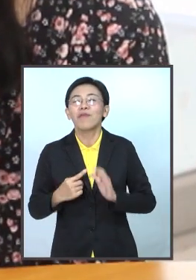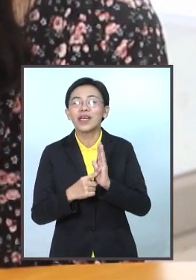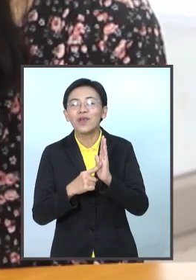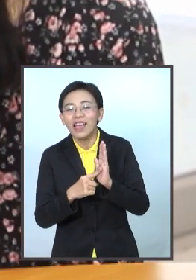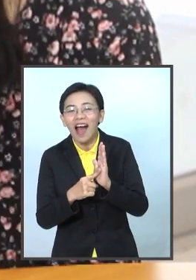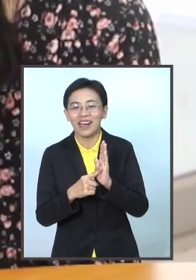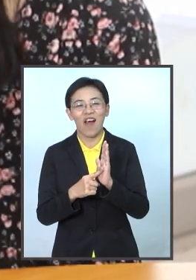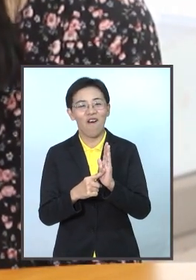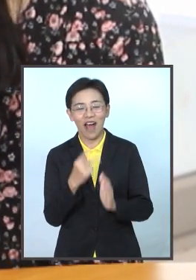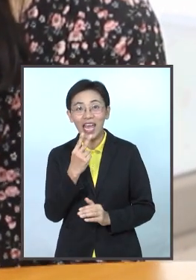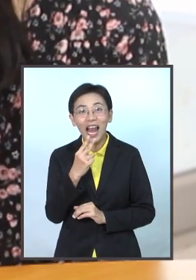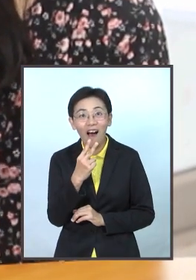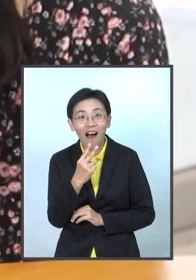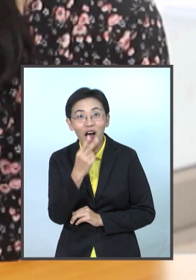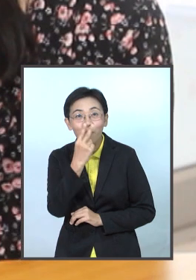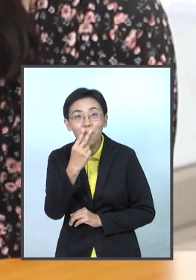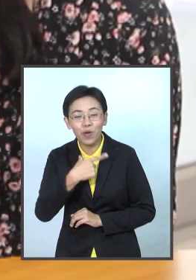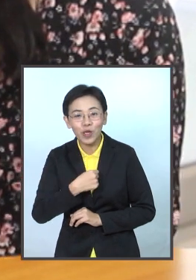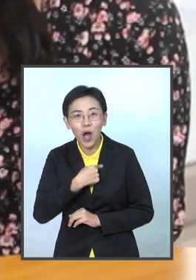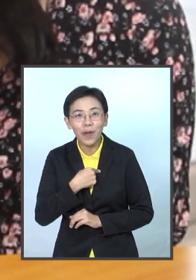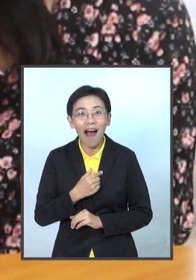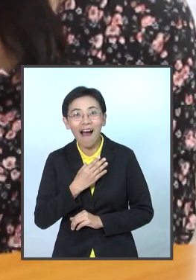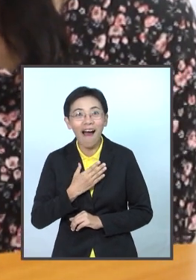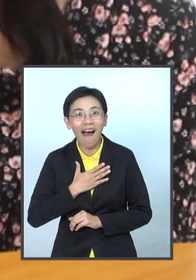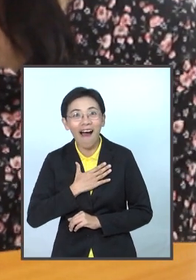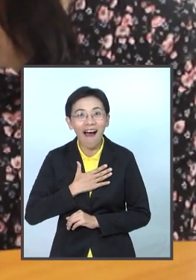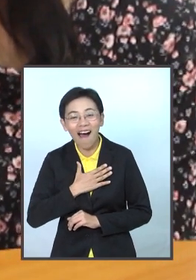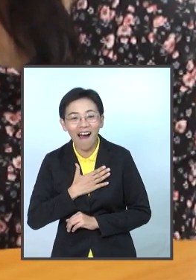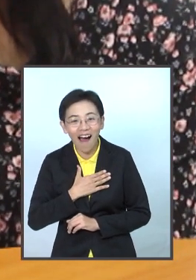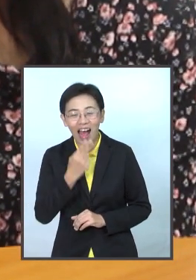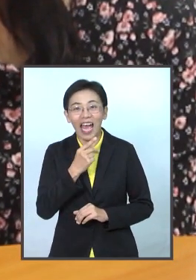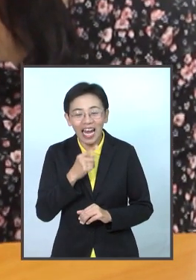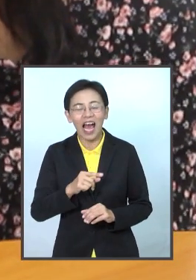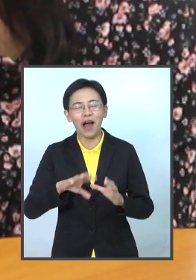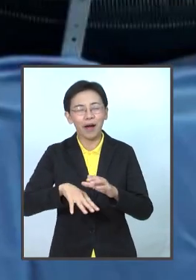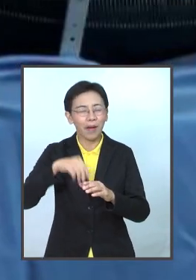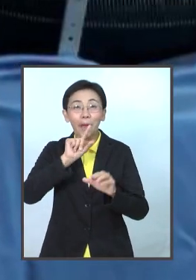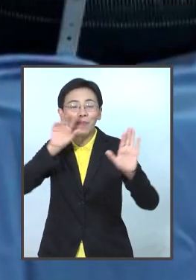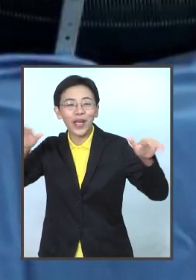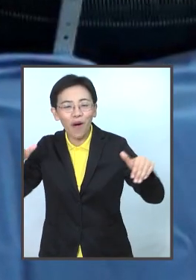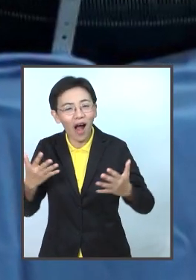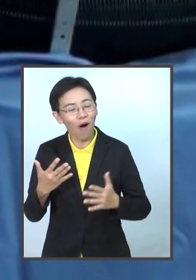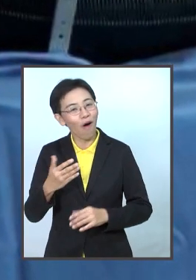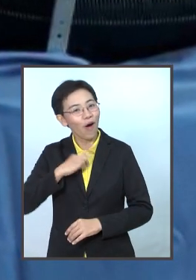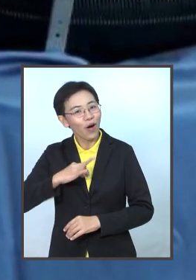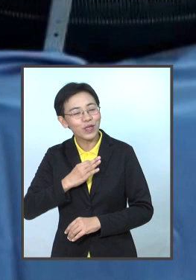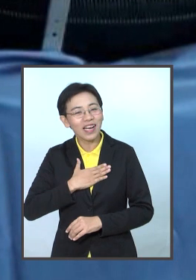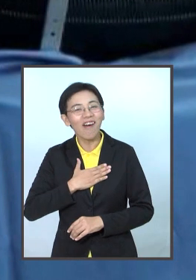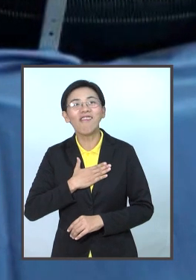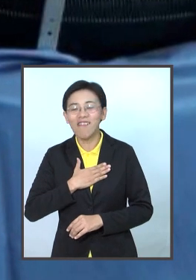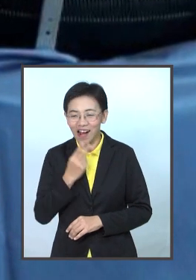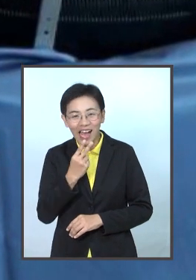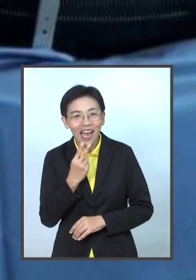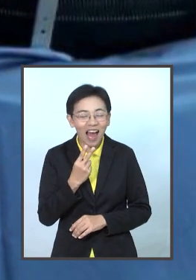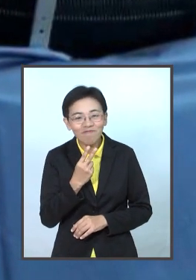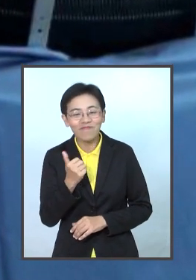ห็นโชว์มายากลน้องเขาก็ชอบดูเหมือนเขาตื่นเต้นนะคะเห็นนกเห็นอะไรออกมาอย่างเงี้ยก็เลยมีความรู้สึกว่าลองให้น้อง